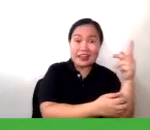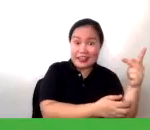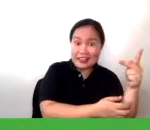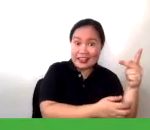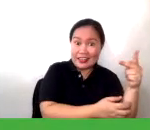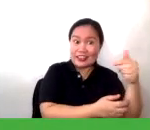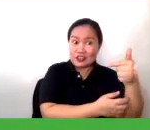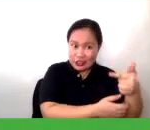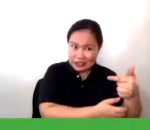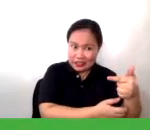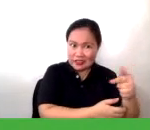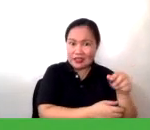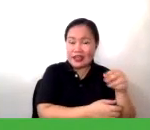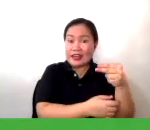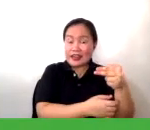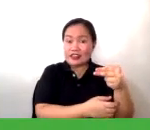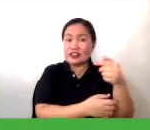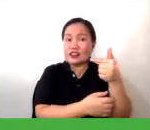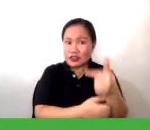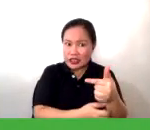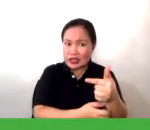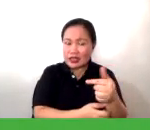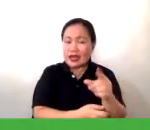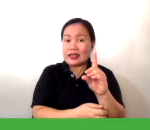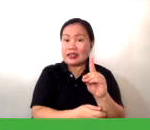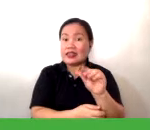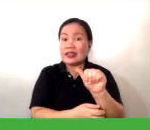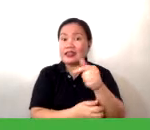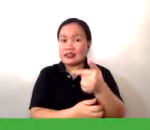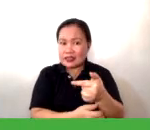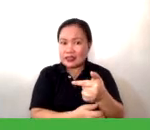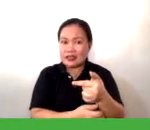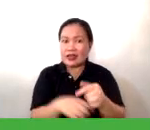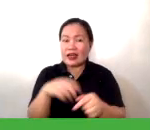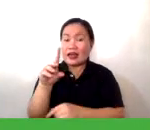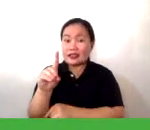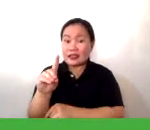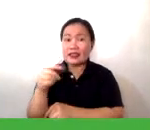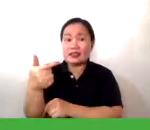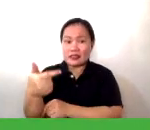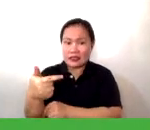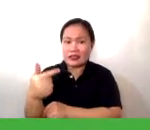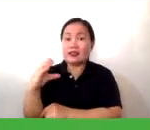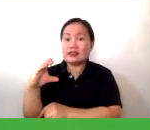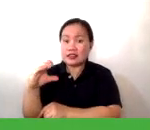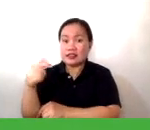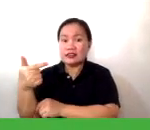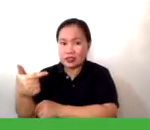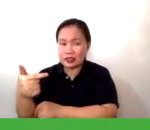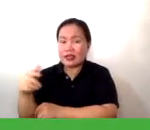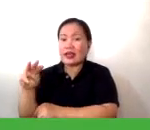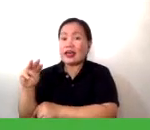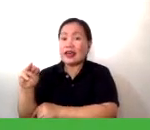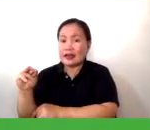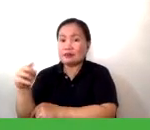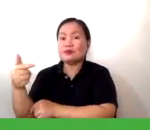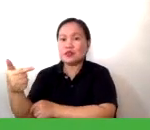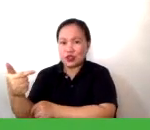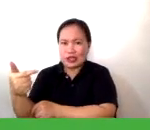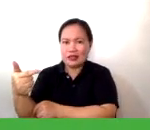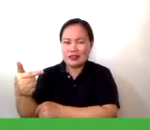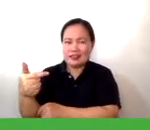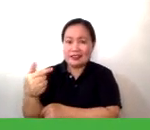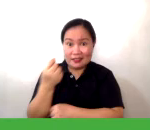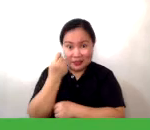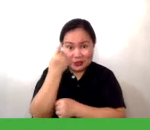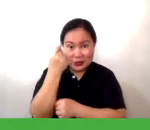kilogram, Hg for hectogram, Dag for decagram, Dg for decigram, Cg for